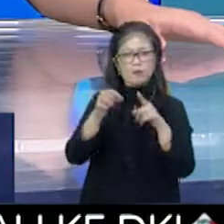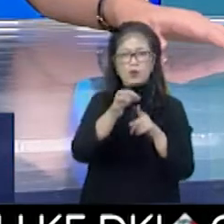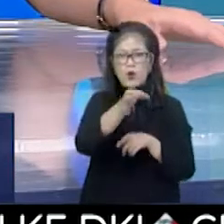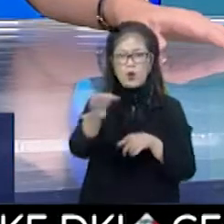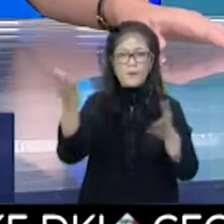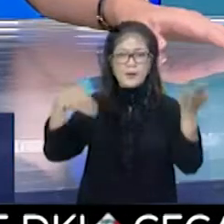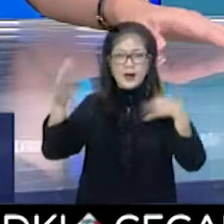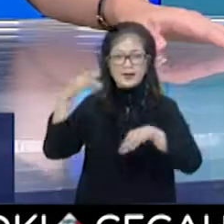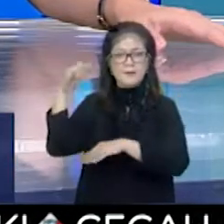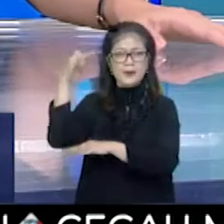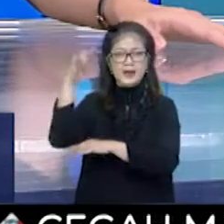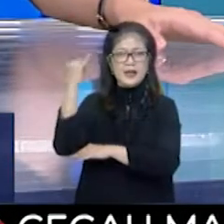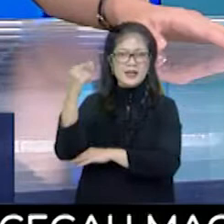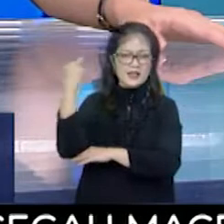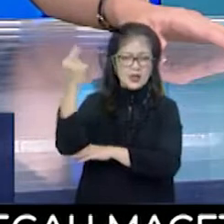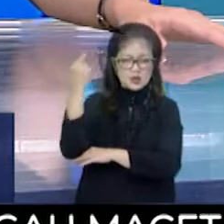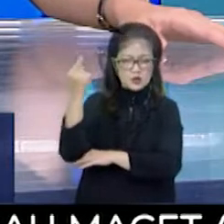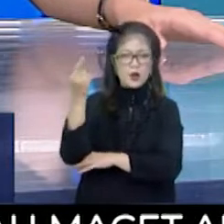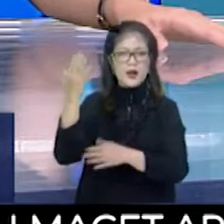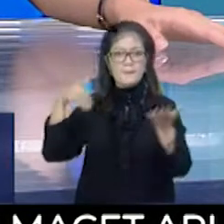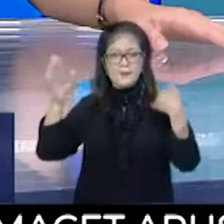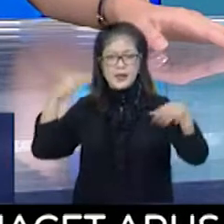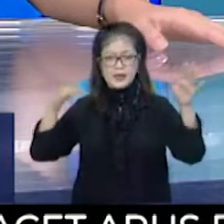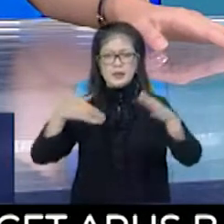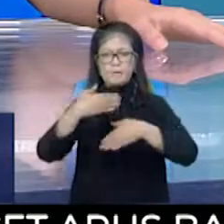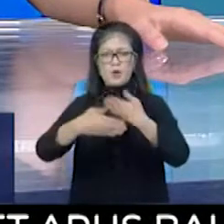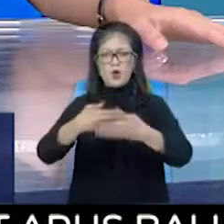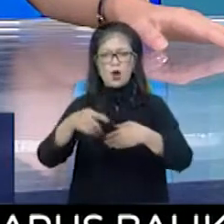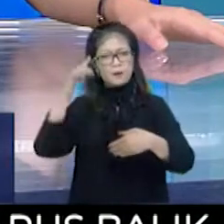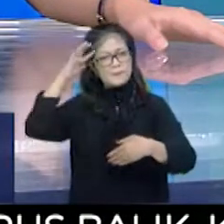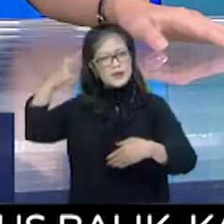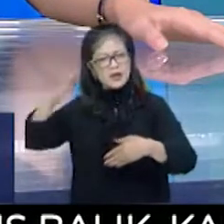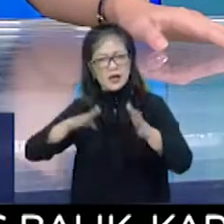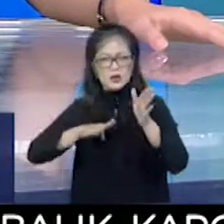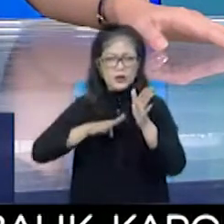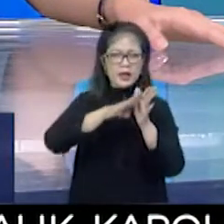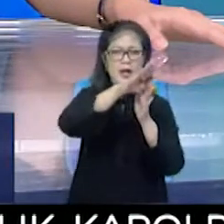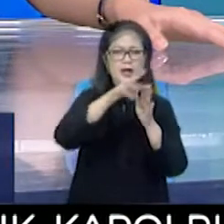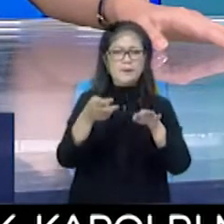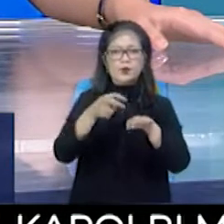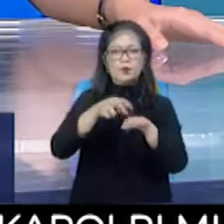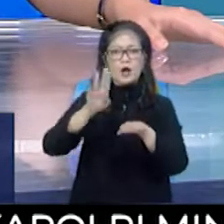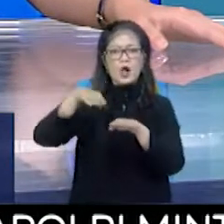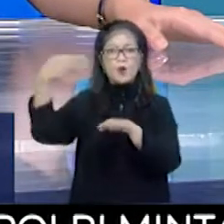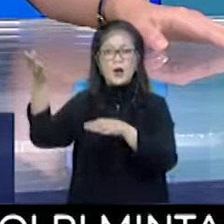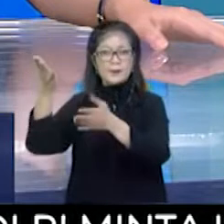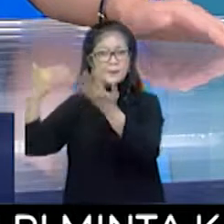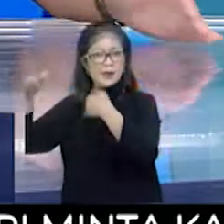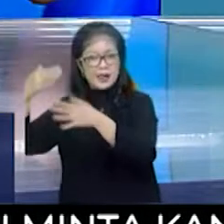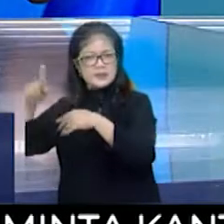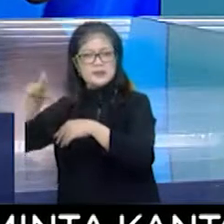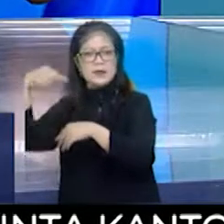I Gusti Ngurah Rai Badung Bali. Pengelola bandara memprediksi lonjakan signifikan pergerakan penumpang keluar Bali telah mencapai lebih